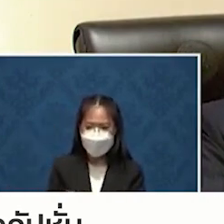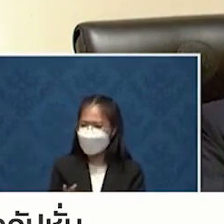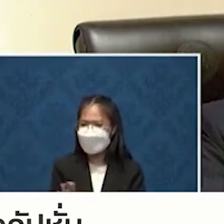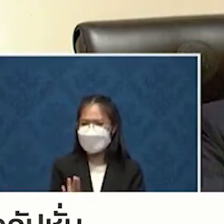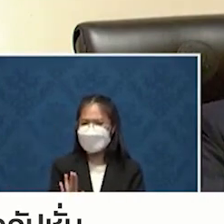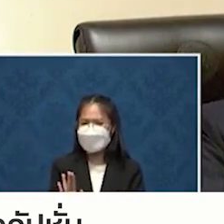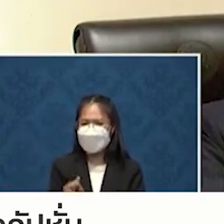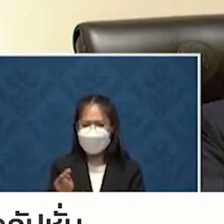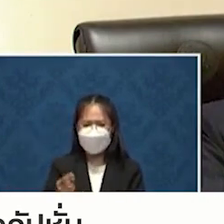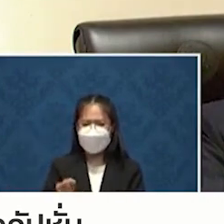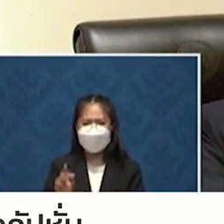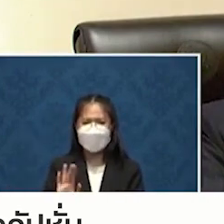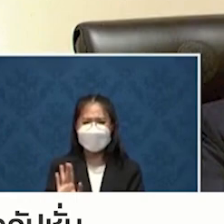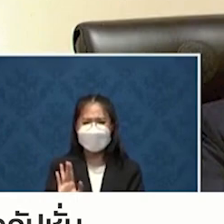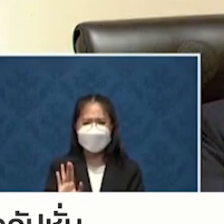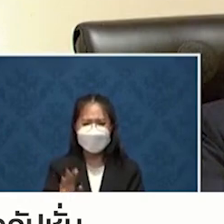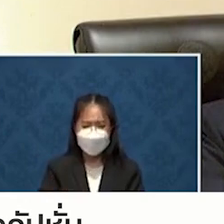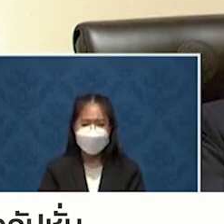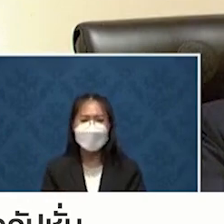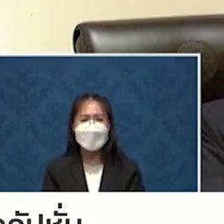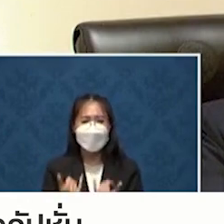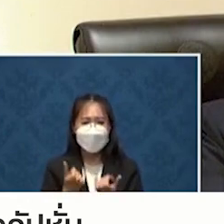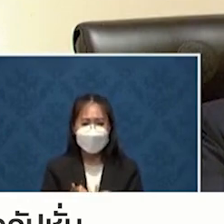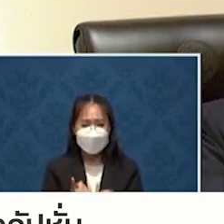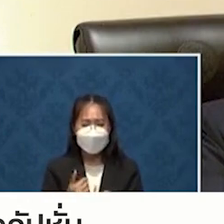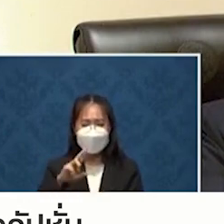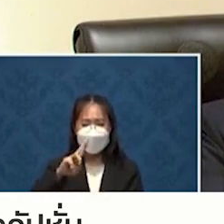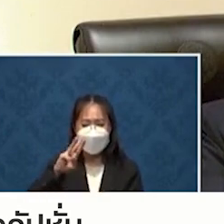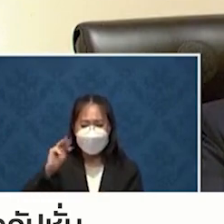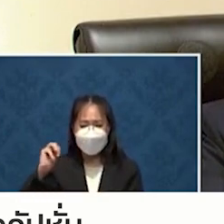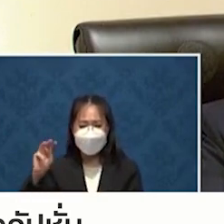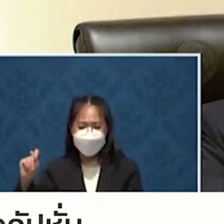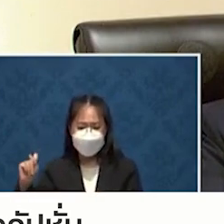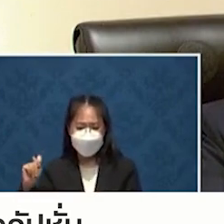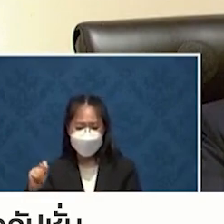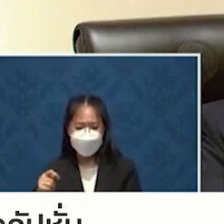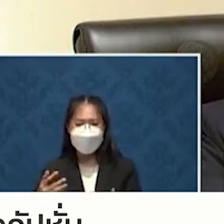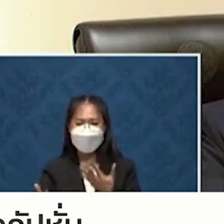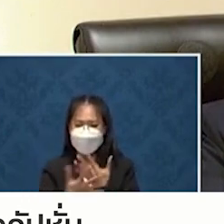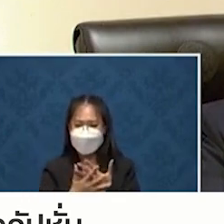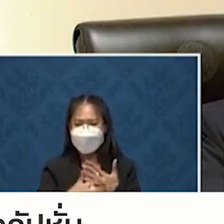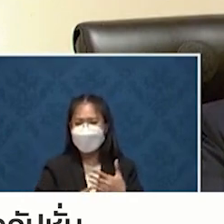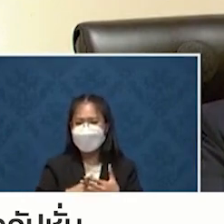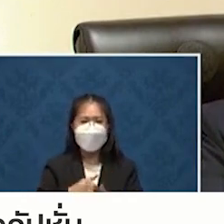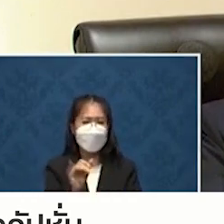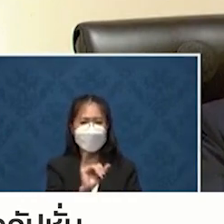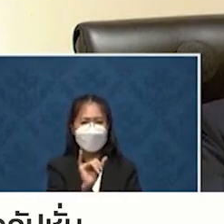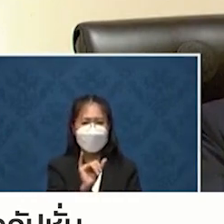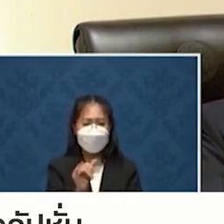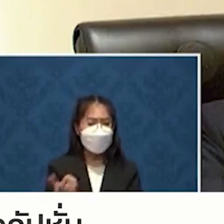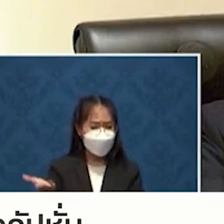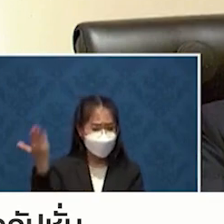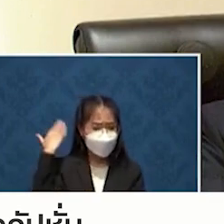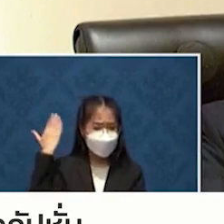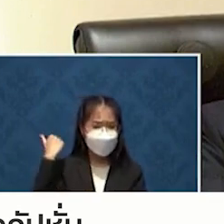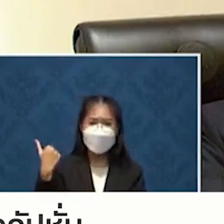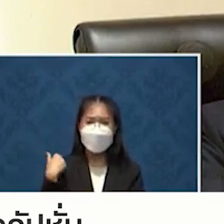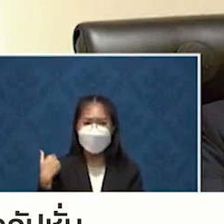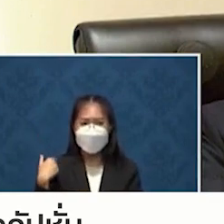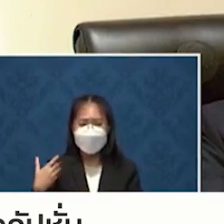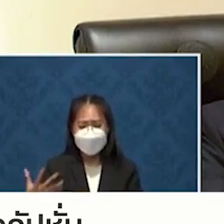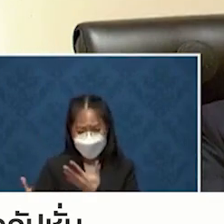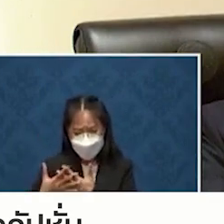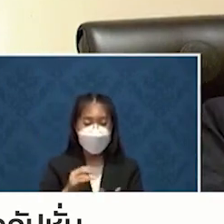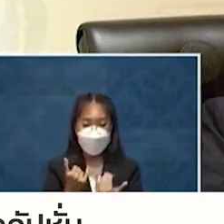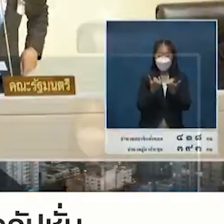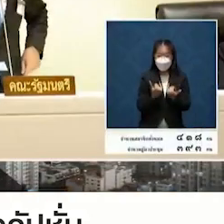นี้ก็ยังไม่มีรัฐมนตรีไหนต้องติดคุกนะครับผมก็ไม่อยากจะบอกนะครับว่าในอดีตก็มีการติดคุกท่านก็รับกรรมไปแล้วก็ไม่